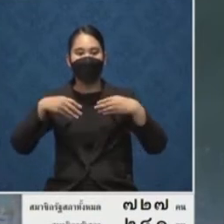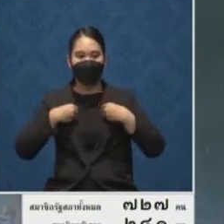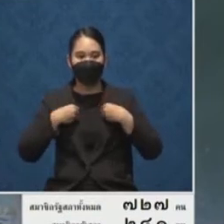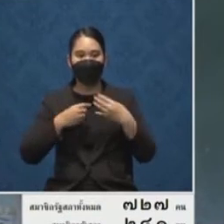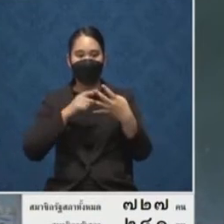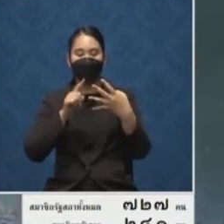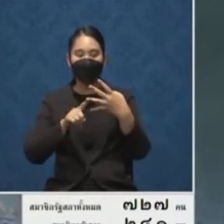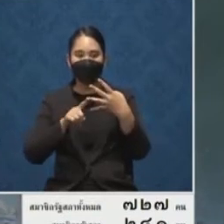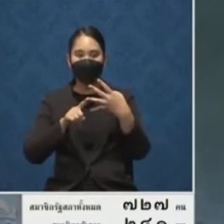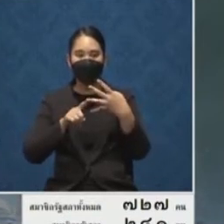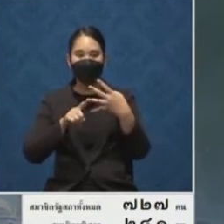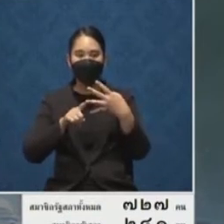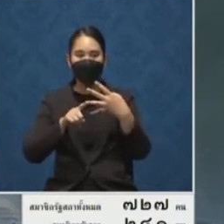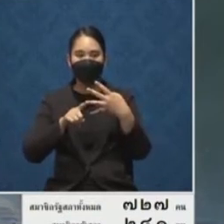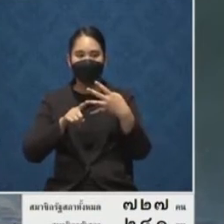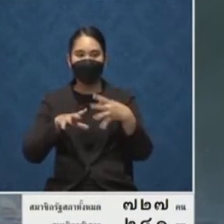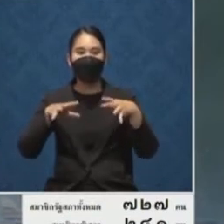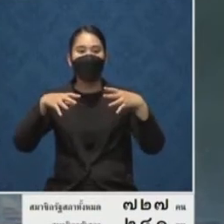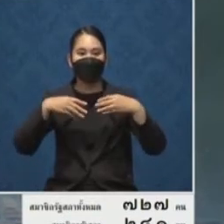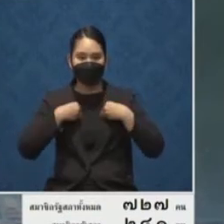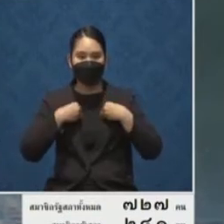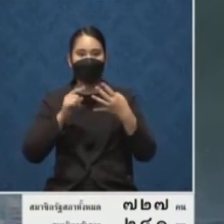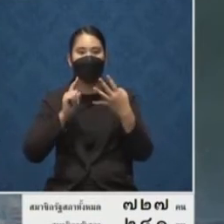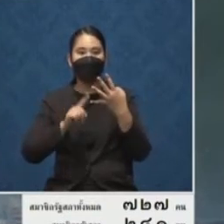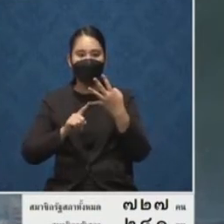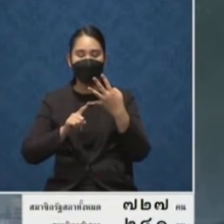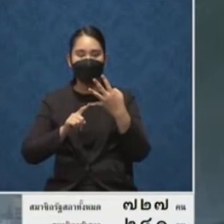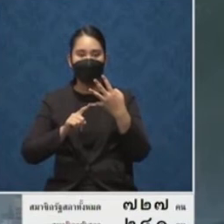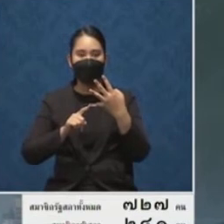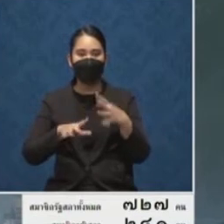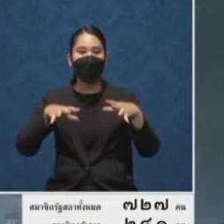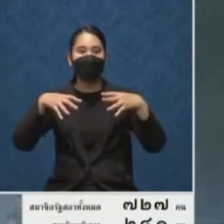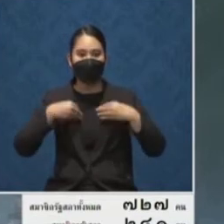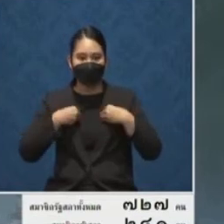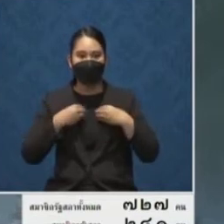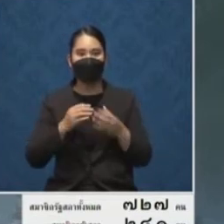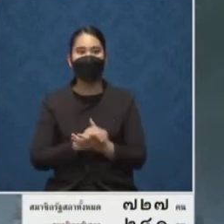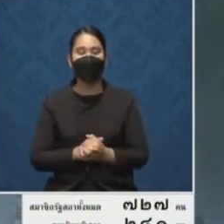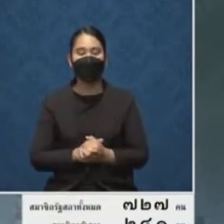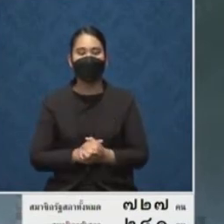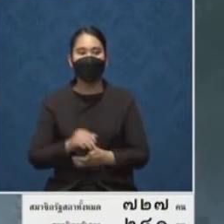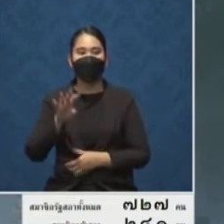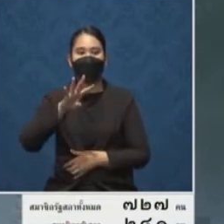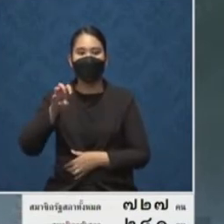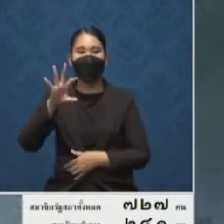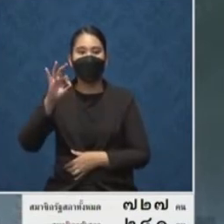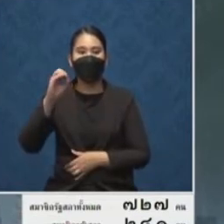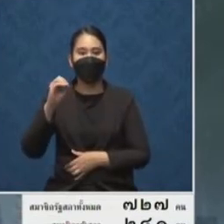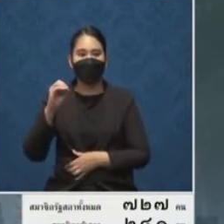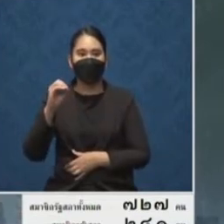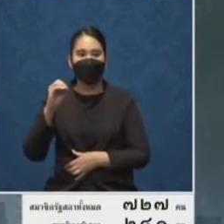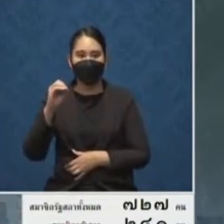รับหลักการ3รับหลักการและ4รับหลักการครับ